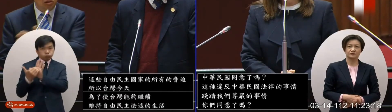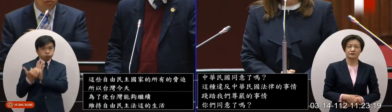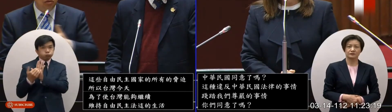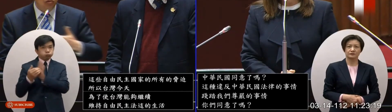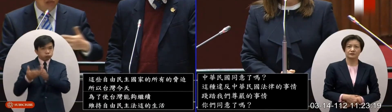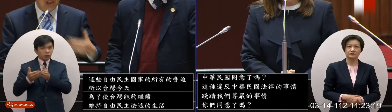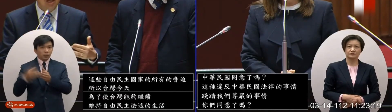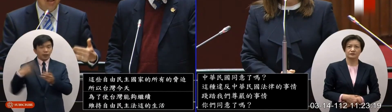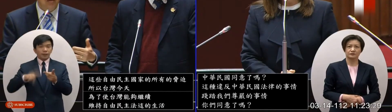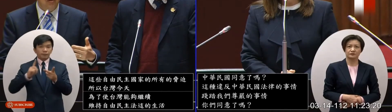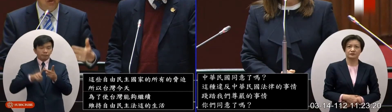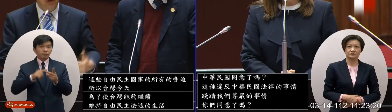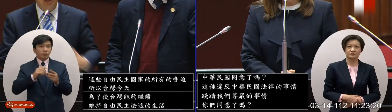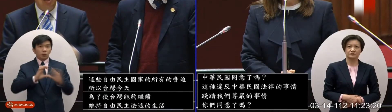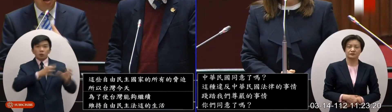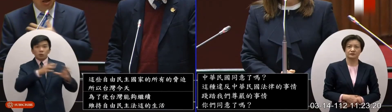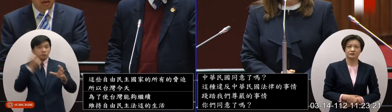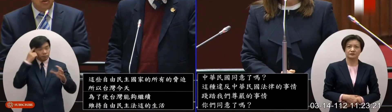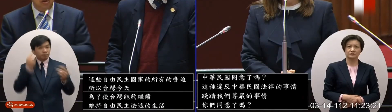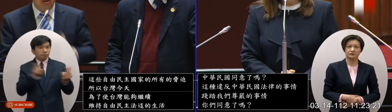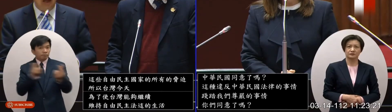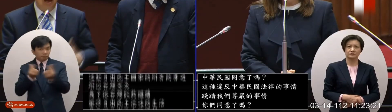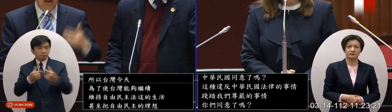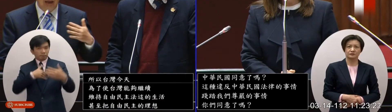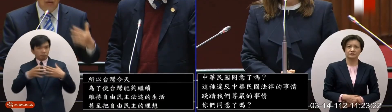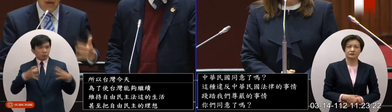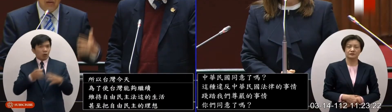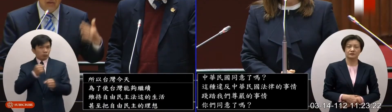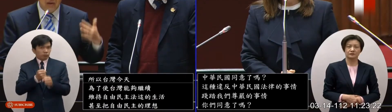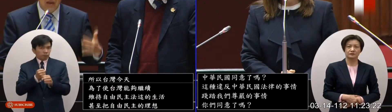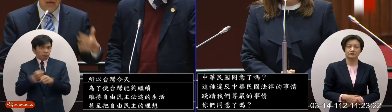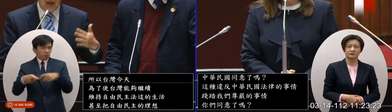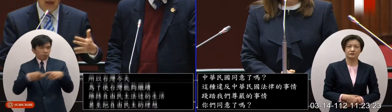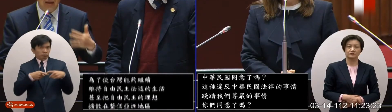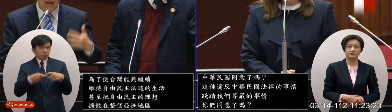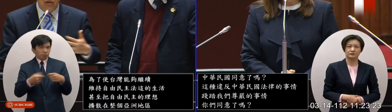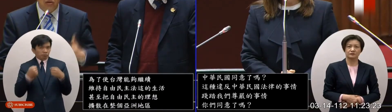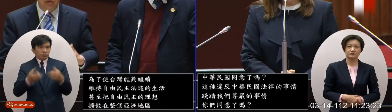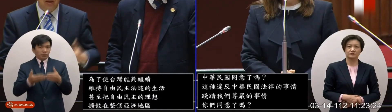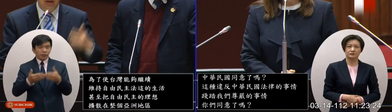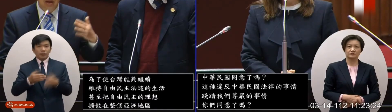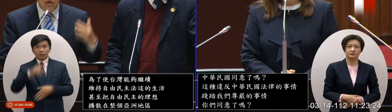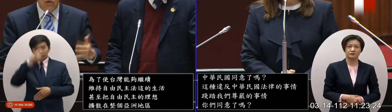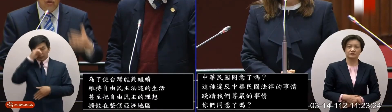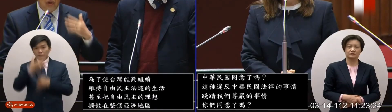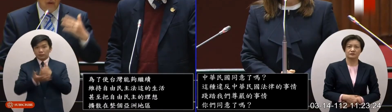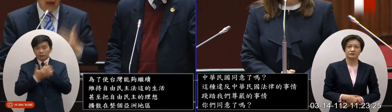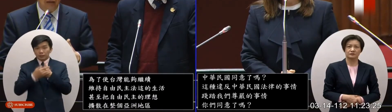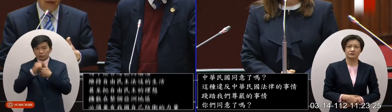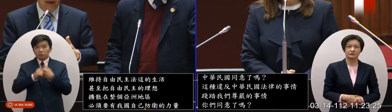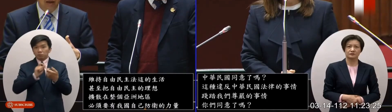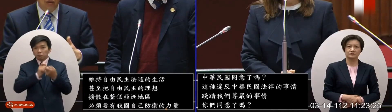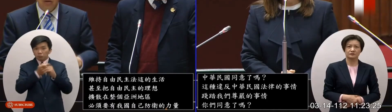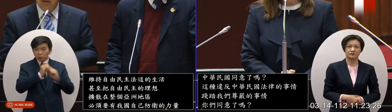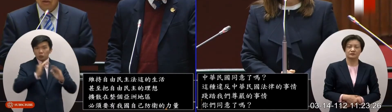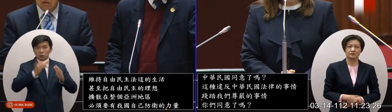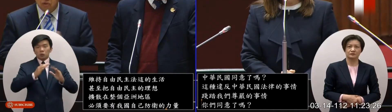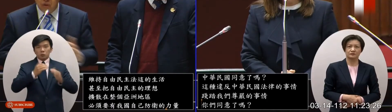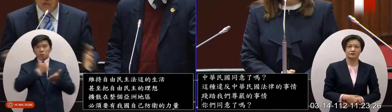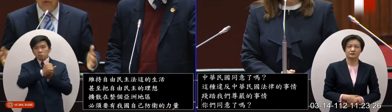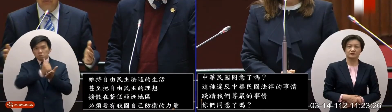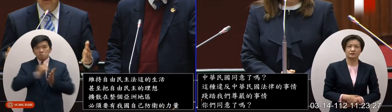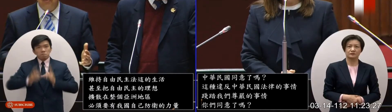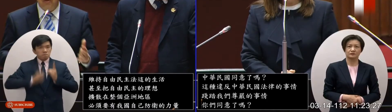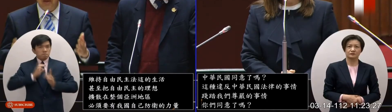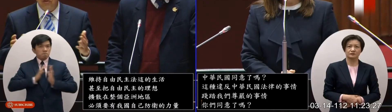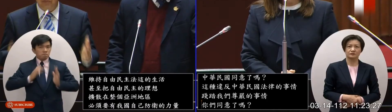自由民主理念相同的国家合作起来，来维持印太地区的自由开放。我想这是所